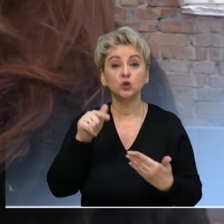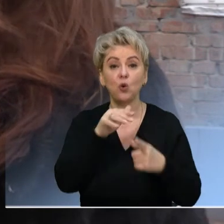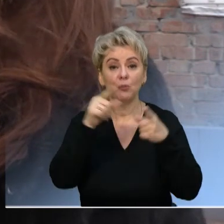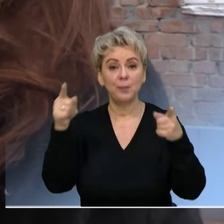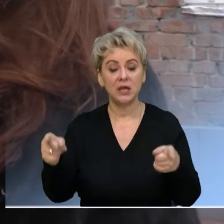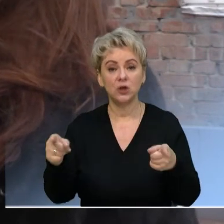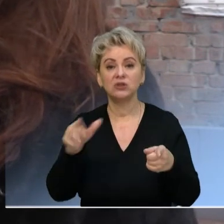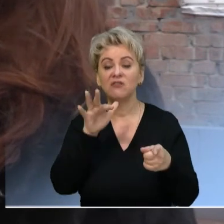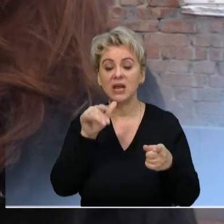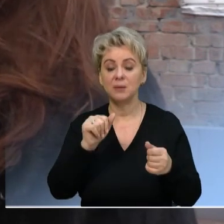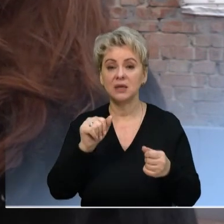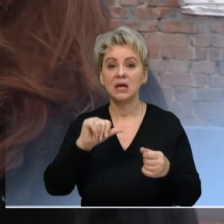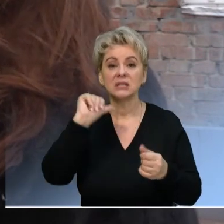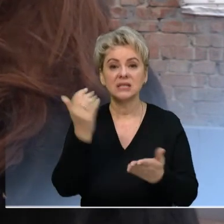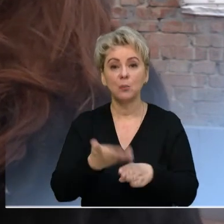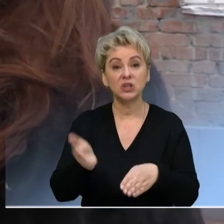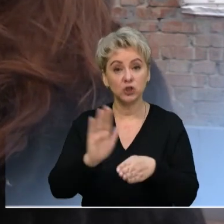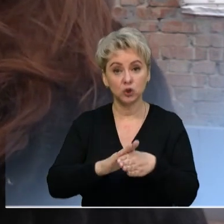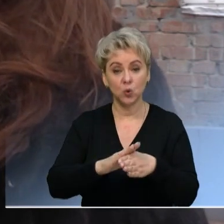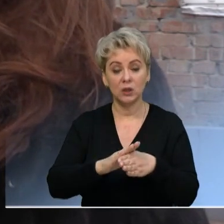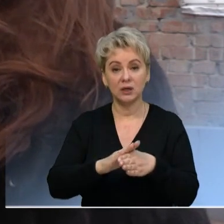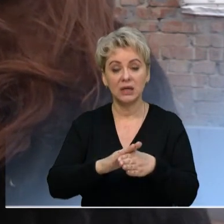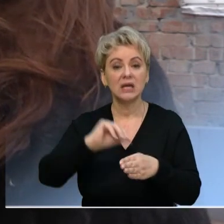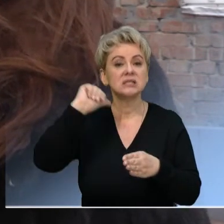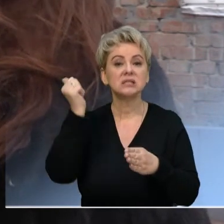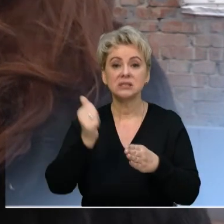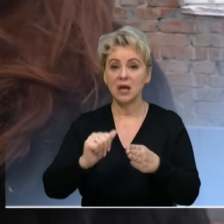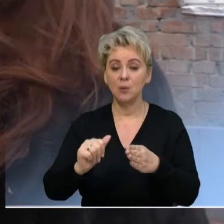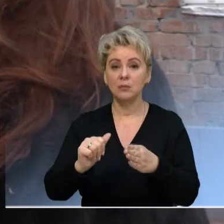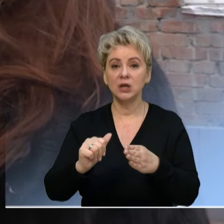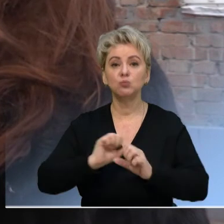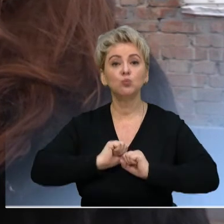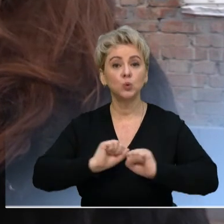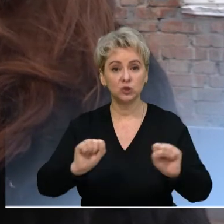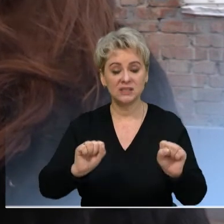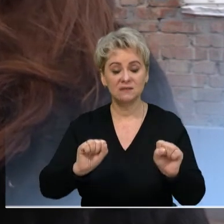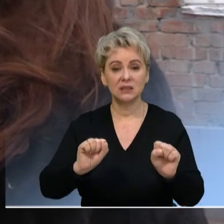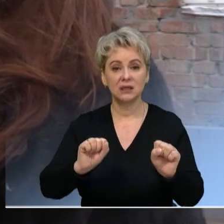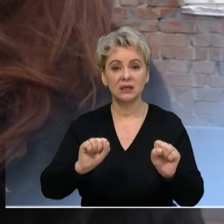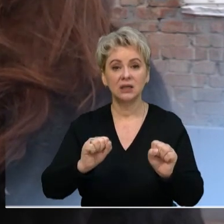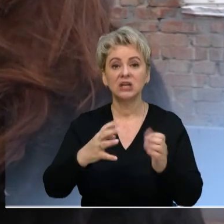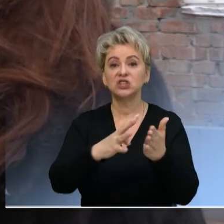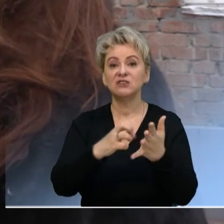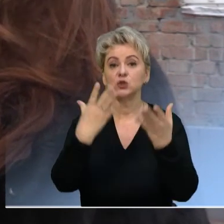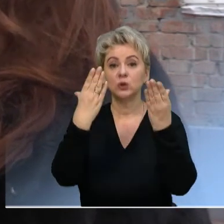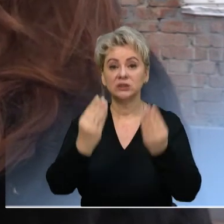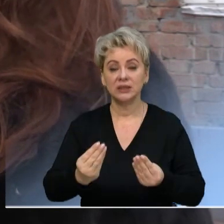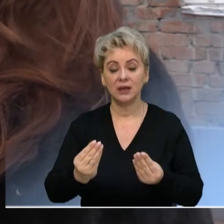период времени, самый тяжелый, самый мужественный. 900